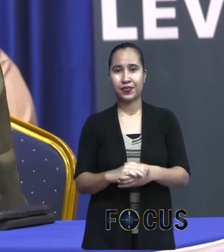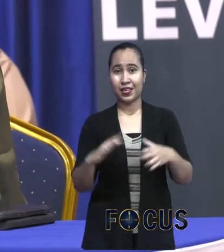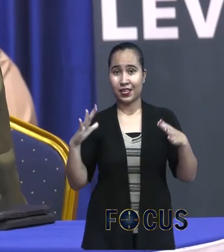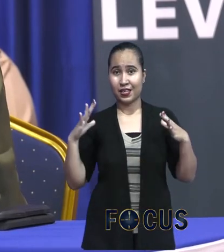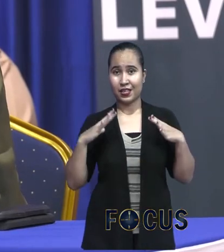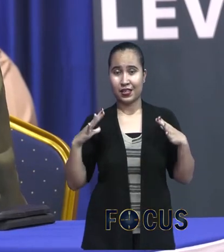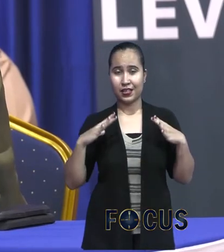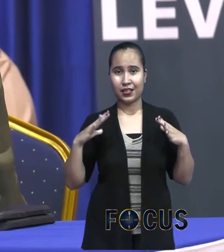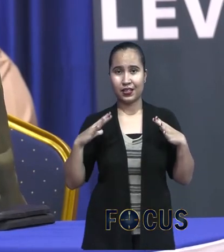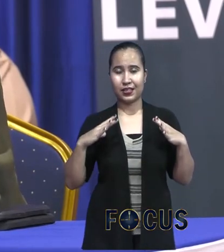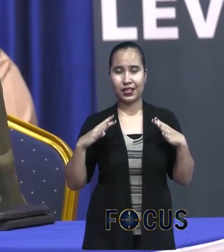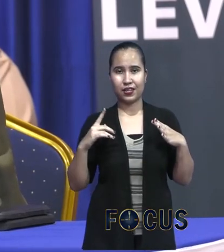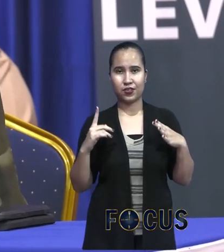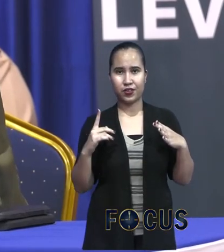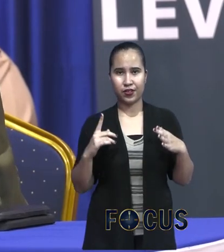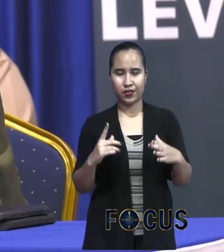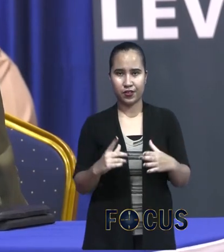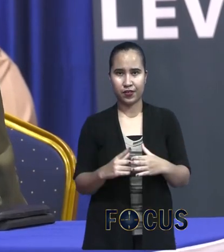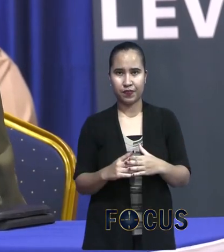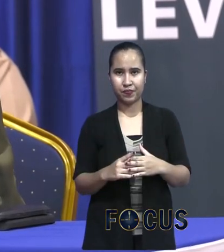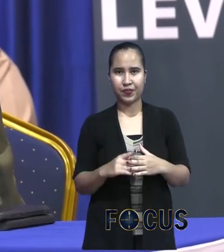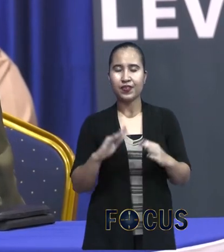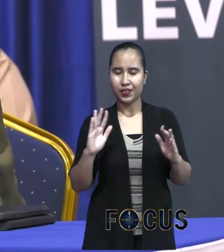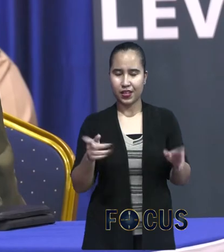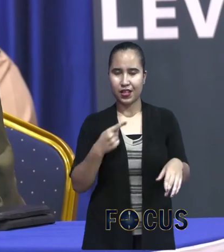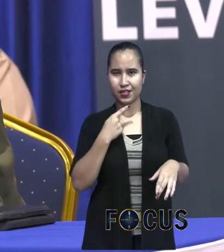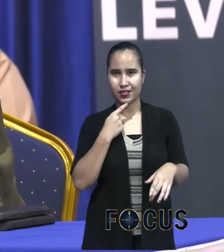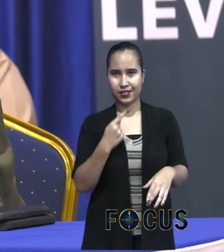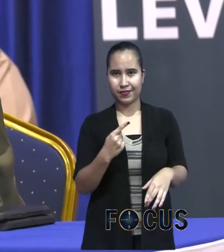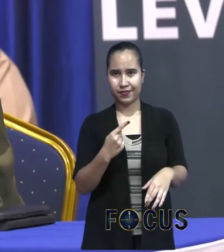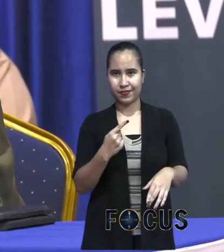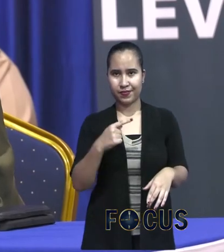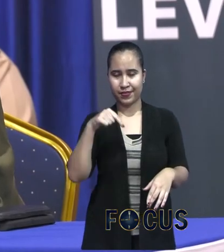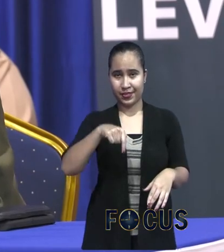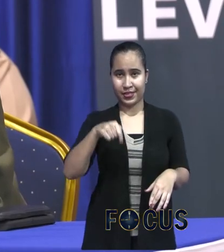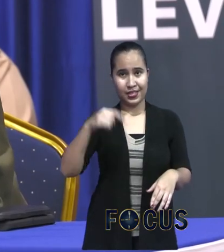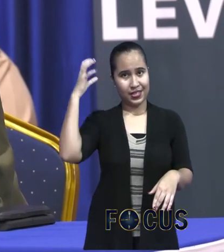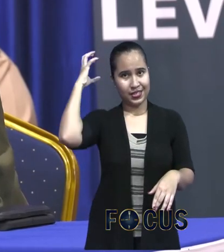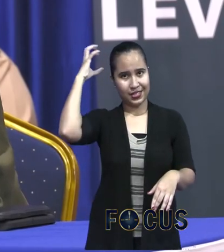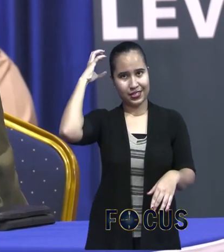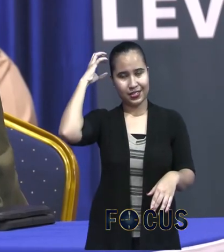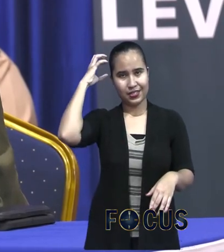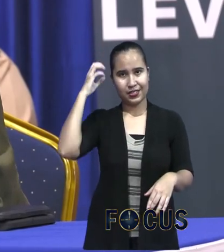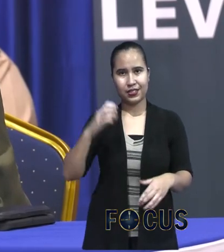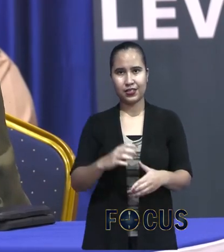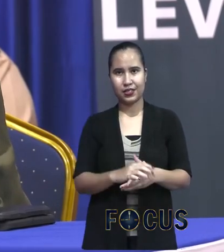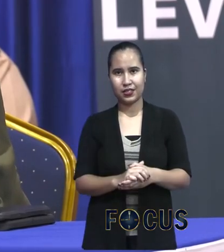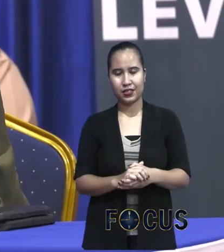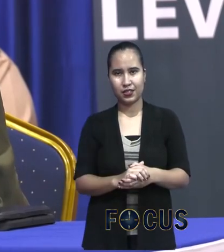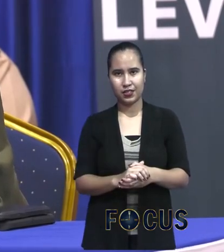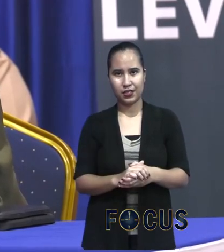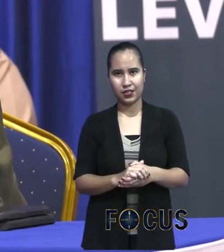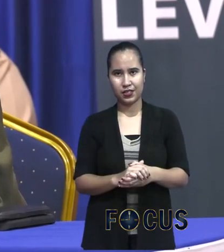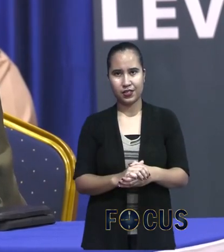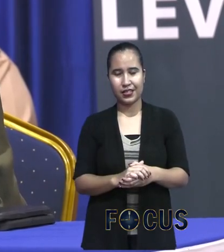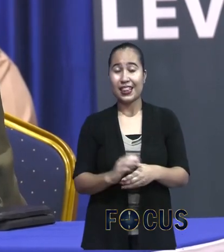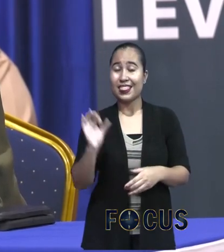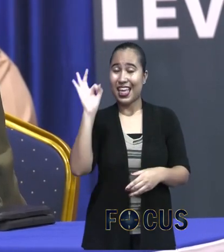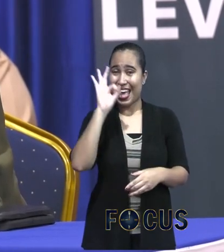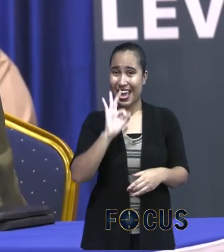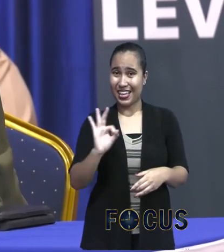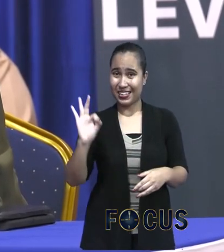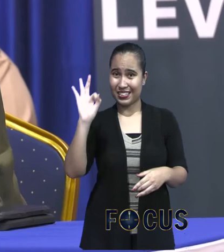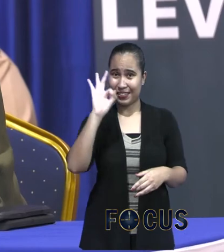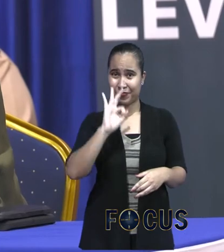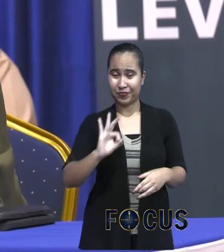directeur voor Western Hemisphere, die heeft al aangegeven dat deze crisis waarschijnlijk het ergste is